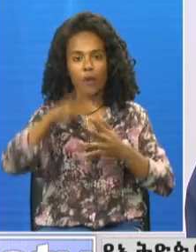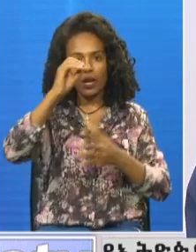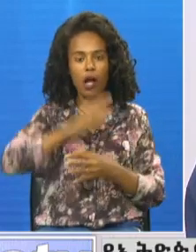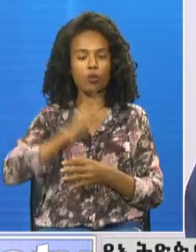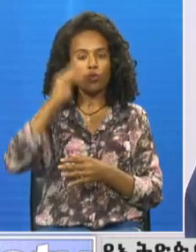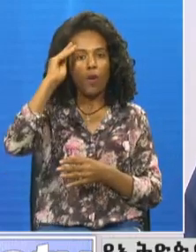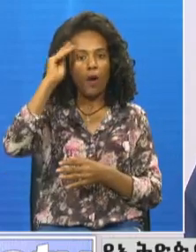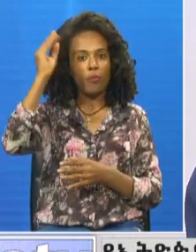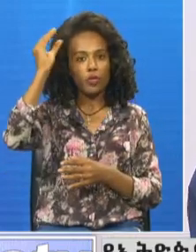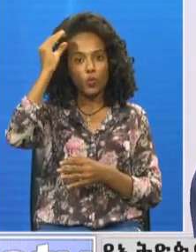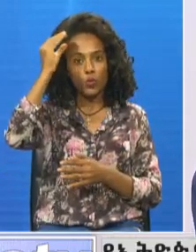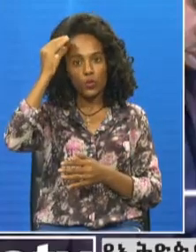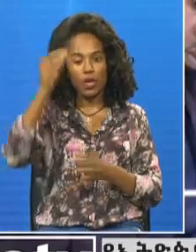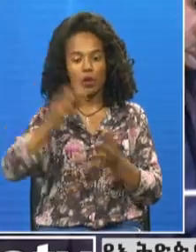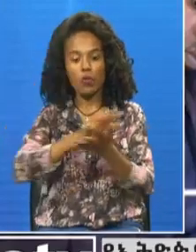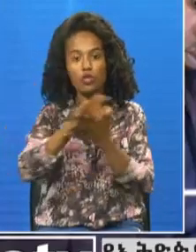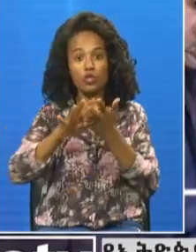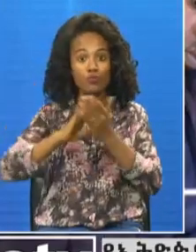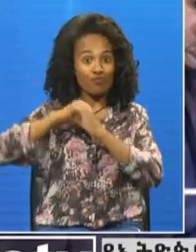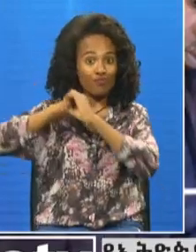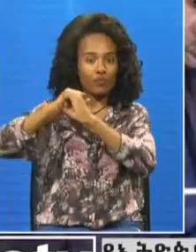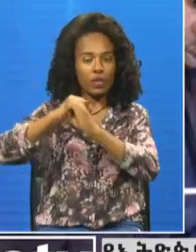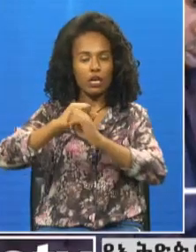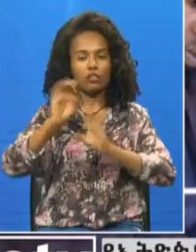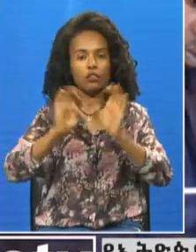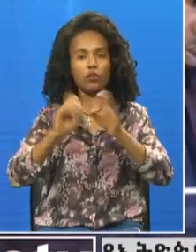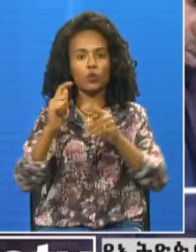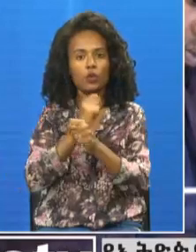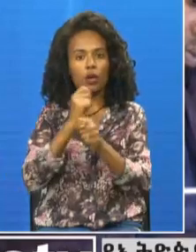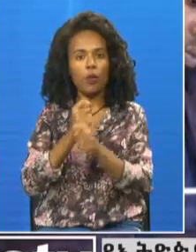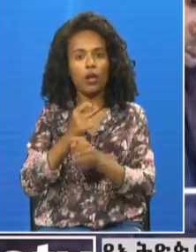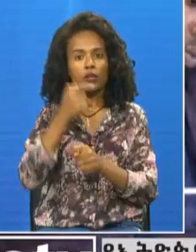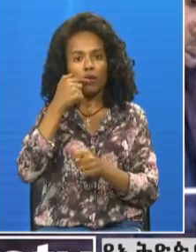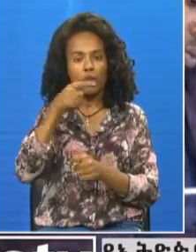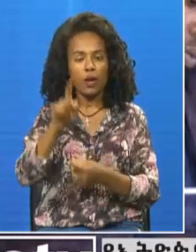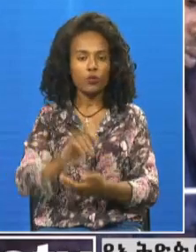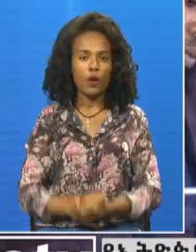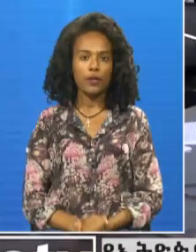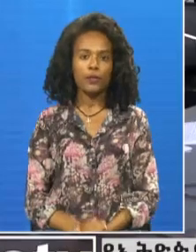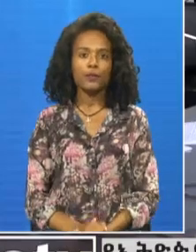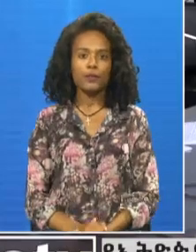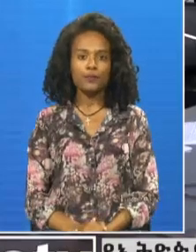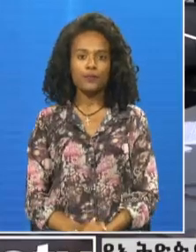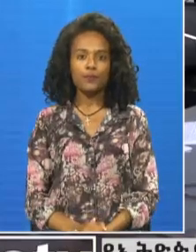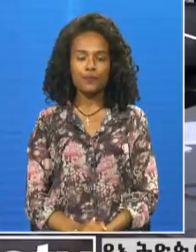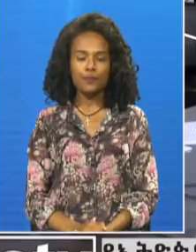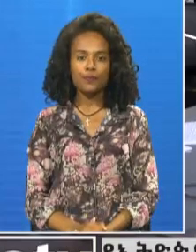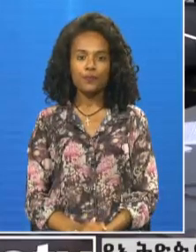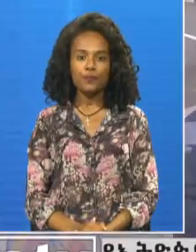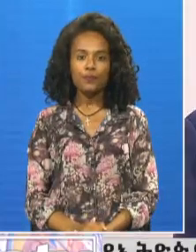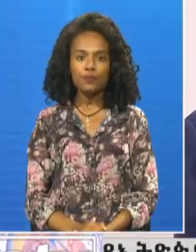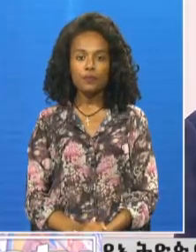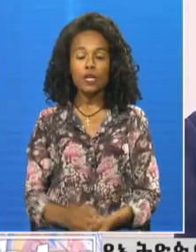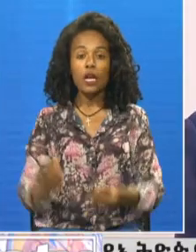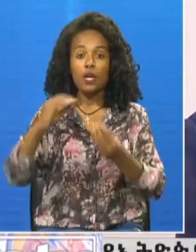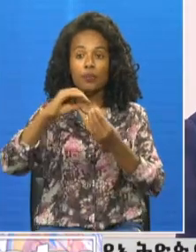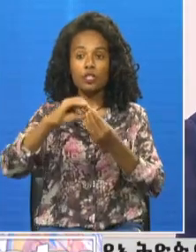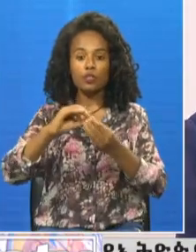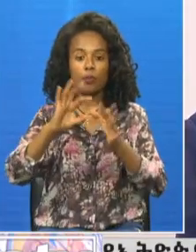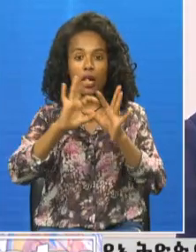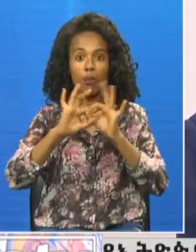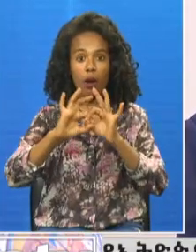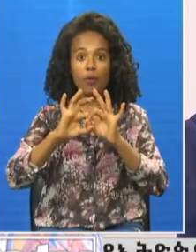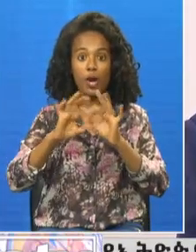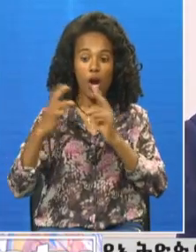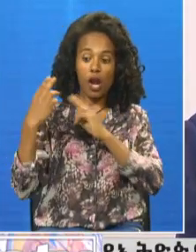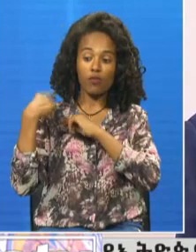ሰዎች በሚበዙባቸው ስፍራዎች በድምፅ ማጉያ ወይም በሞንታርቦ በመታገዝ በመኪና እየተንቀሳቀሱ የማስተማር ስራ እየተከናወነ ይገኛል።